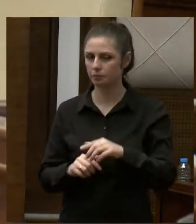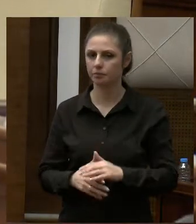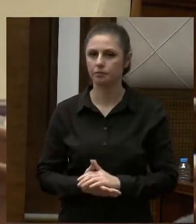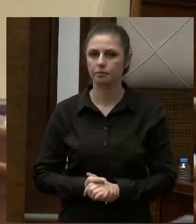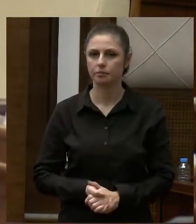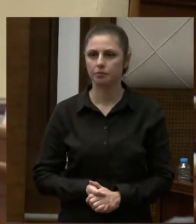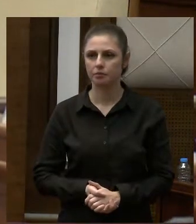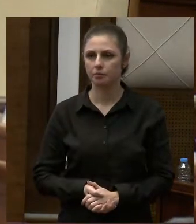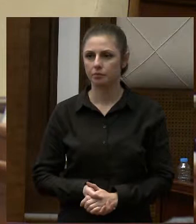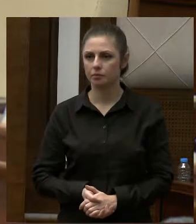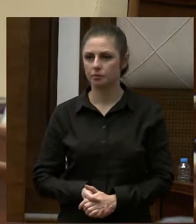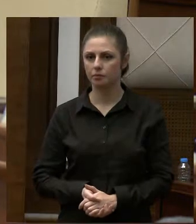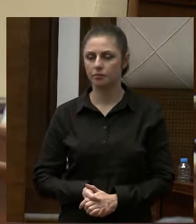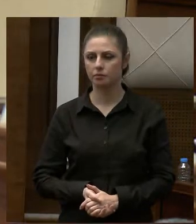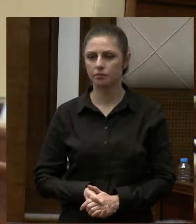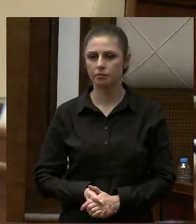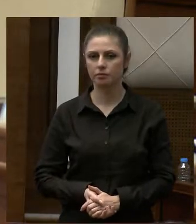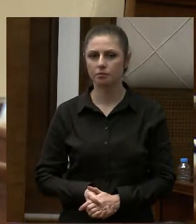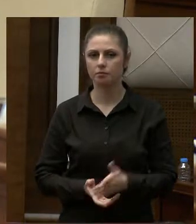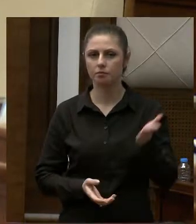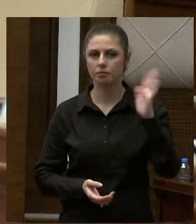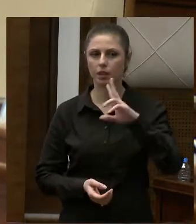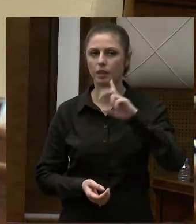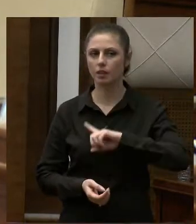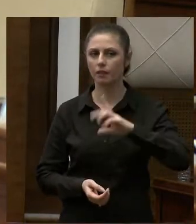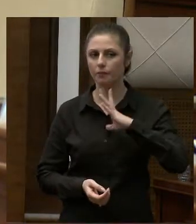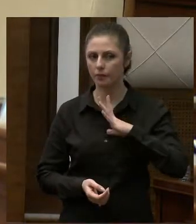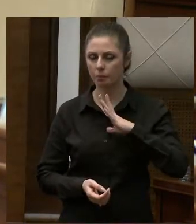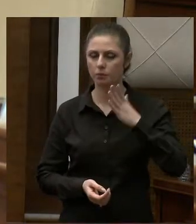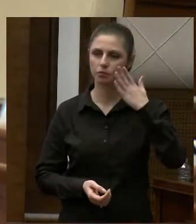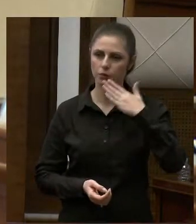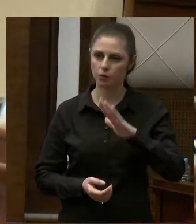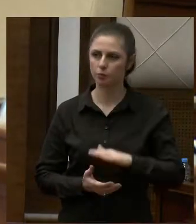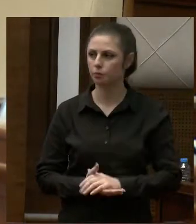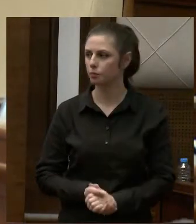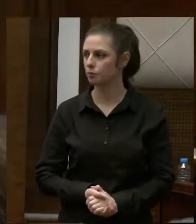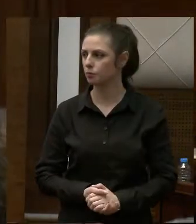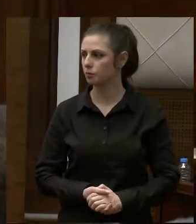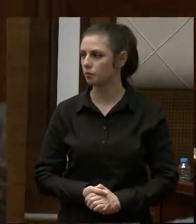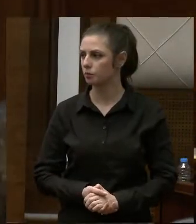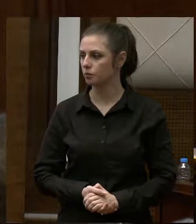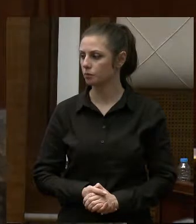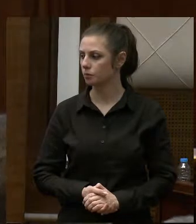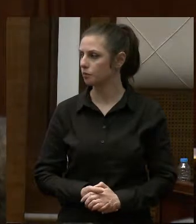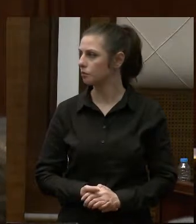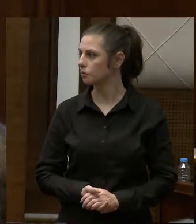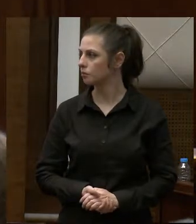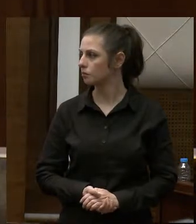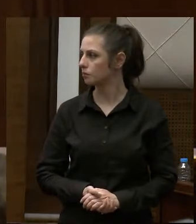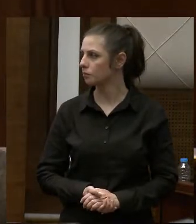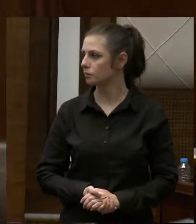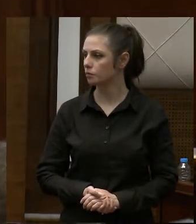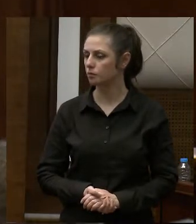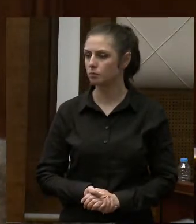Canbaz. Başka aday olmak isteyen var mı arkadaşlar? Yok. Biz bunları gizli öyle yapıyoruz değil